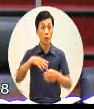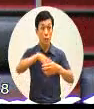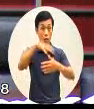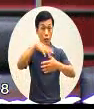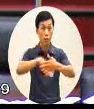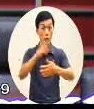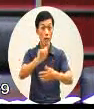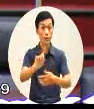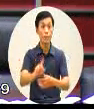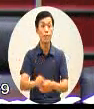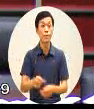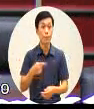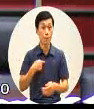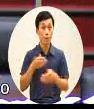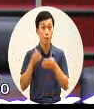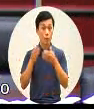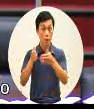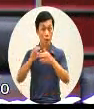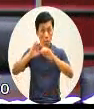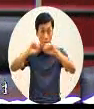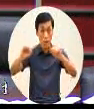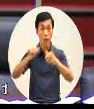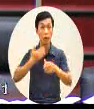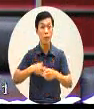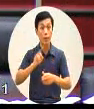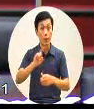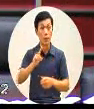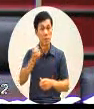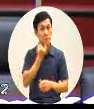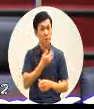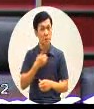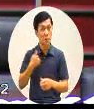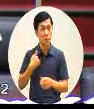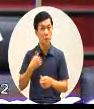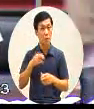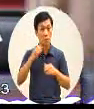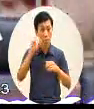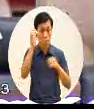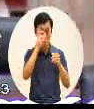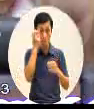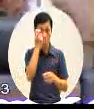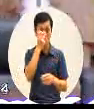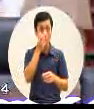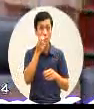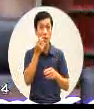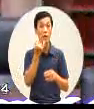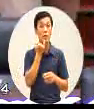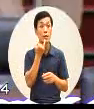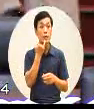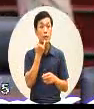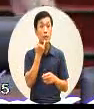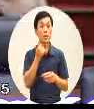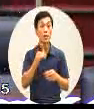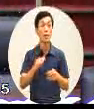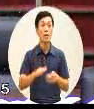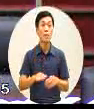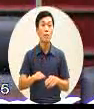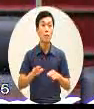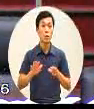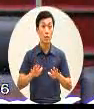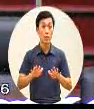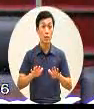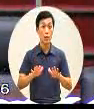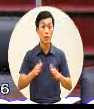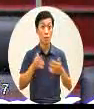我去甲了解啊，事实这有可能，啊嘛真简单查啦。所以本身较伫这个礼堂啊，今日大礼堂来讲